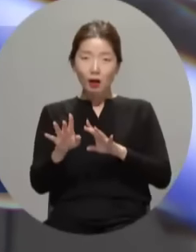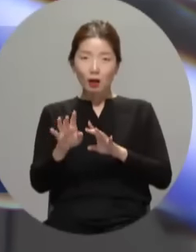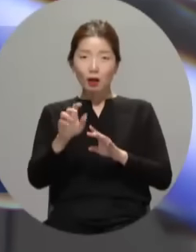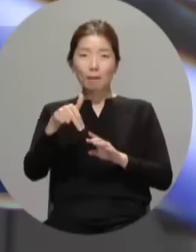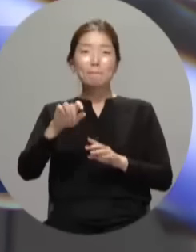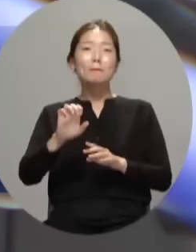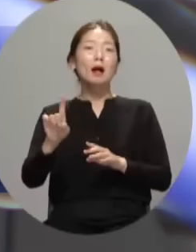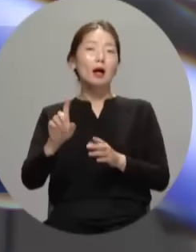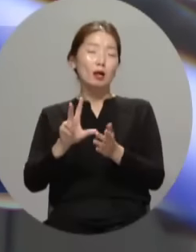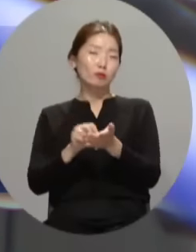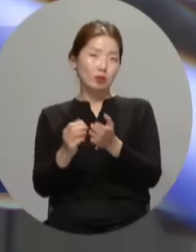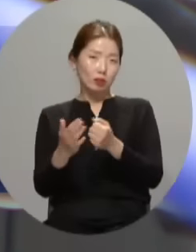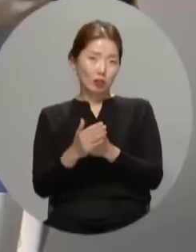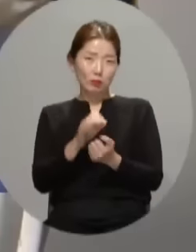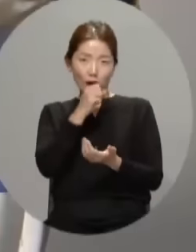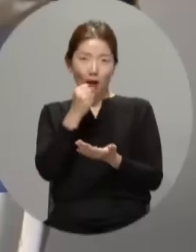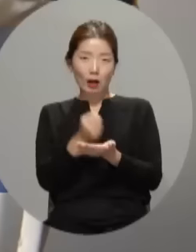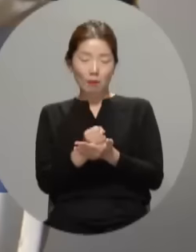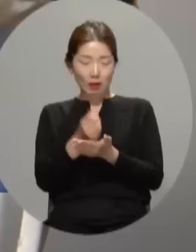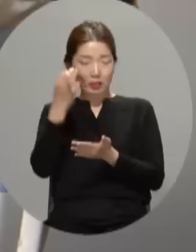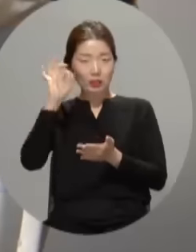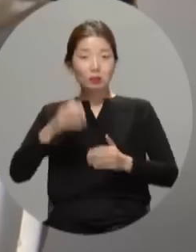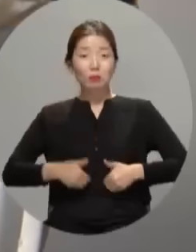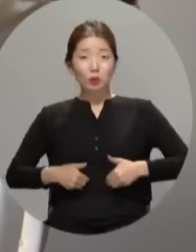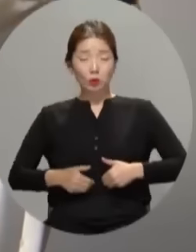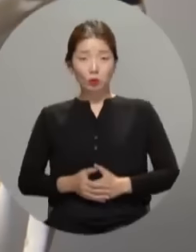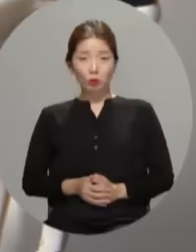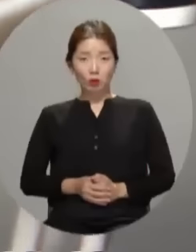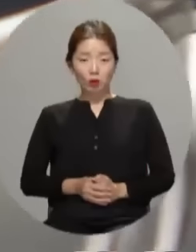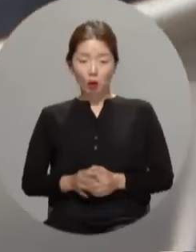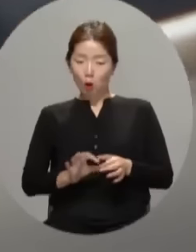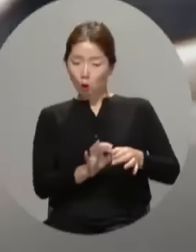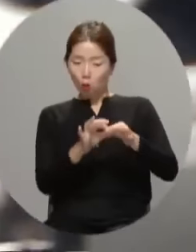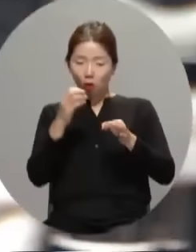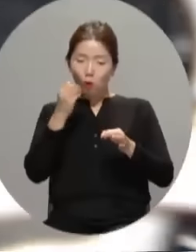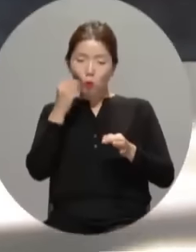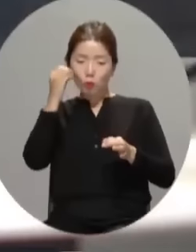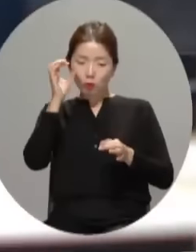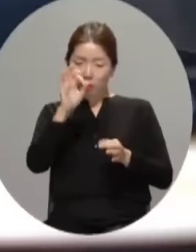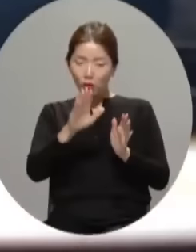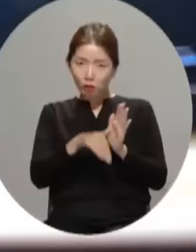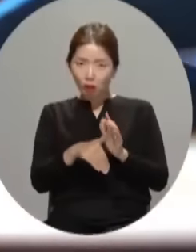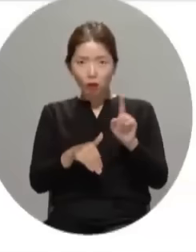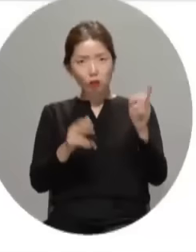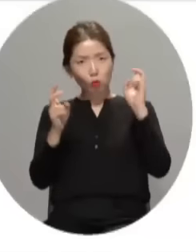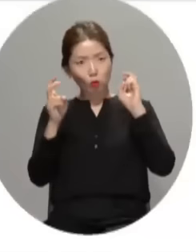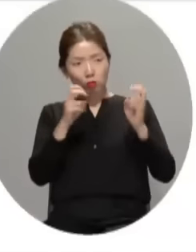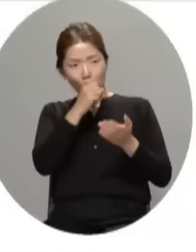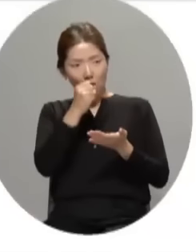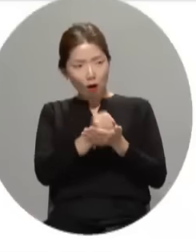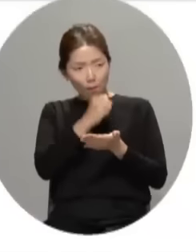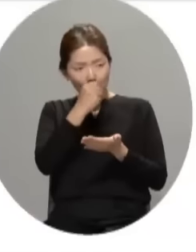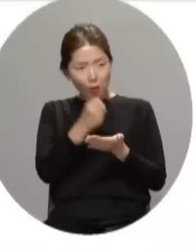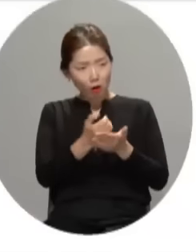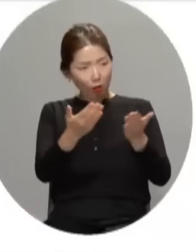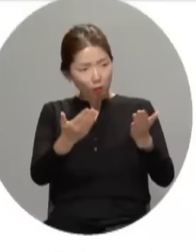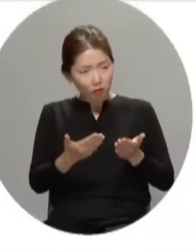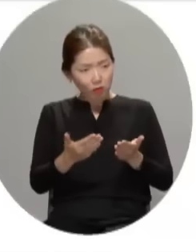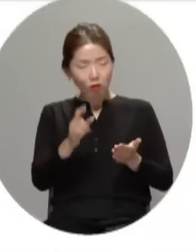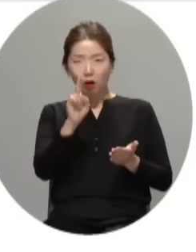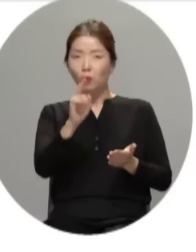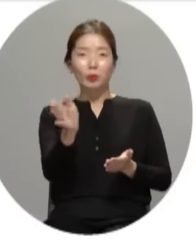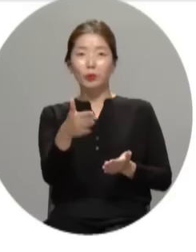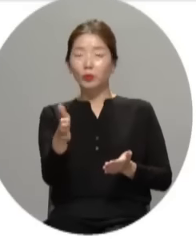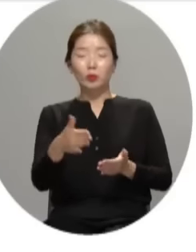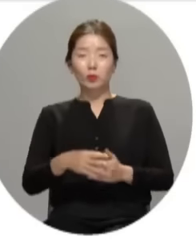기자재이기 때문에 무조건 이제 적합 인증을 받아야 되고요. 정부의 관련 홈페이지에서도 캠틱이 적합 인증을 받은 기기는